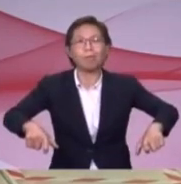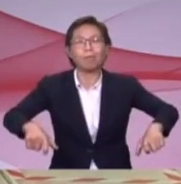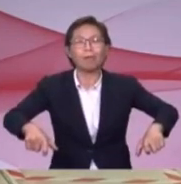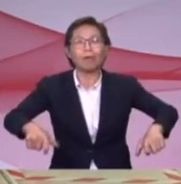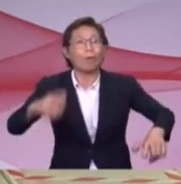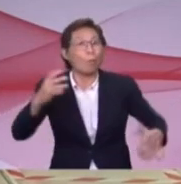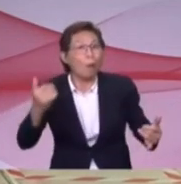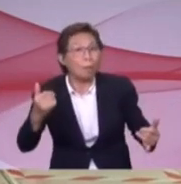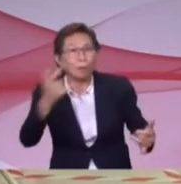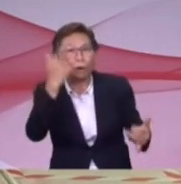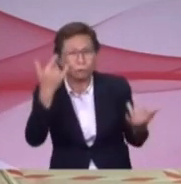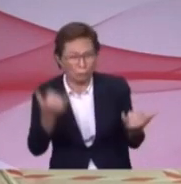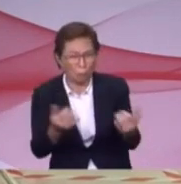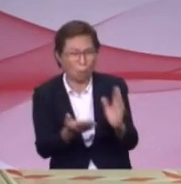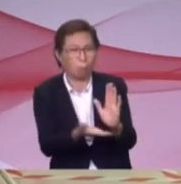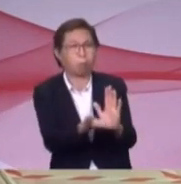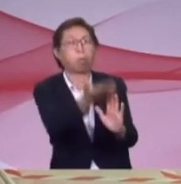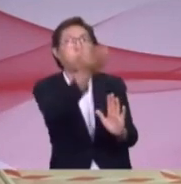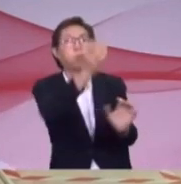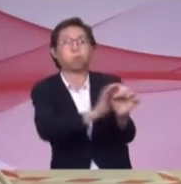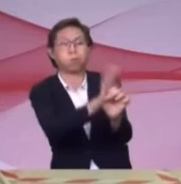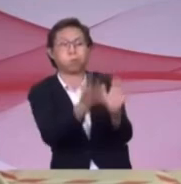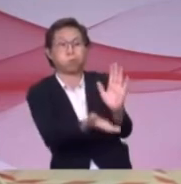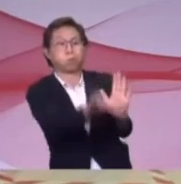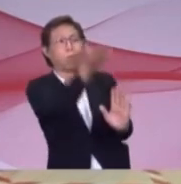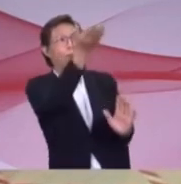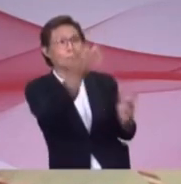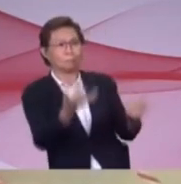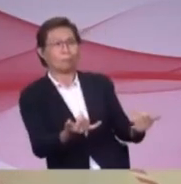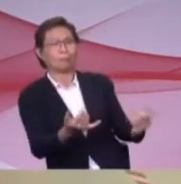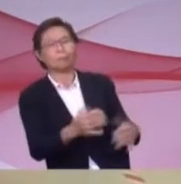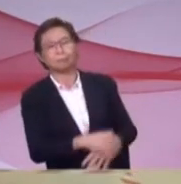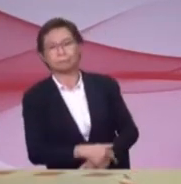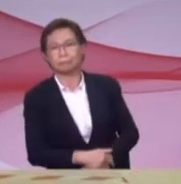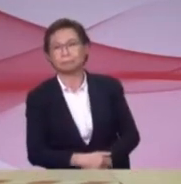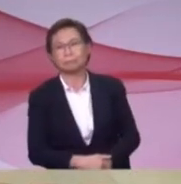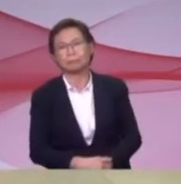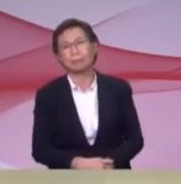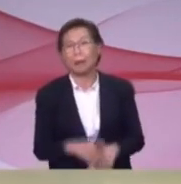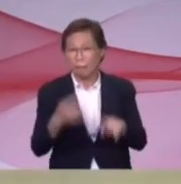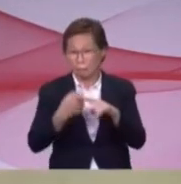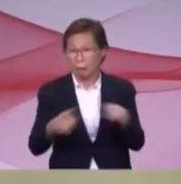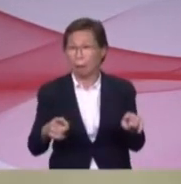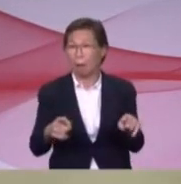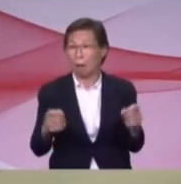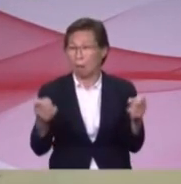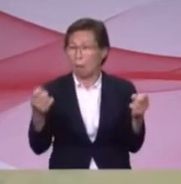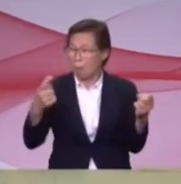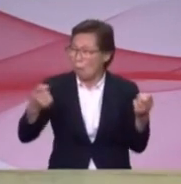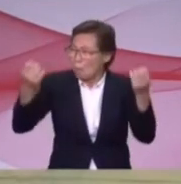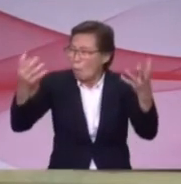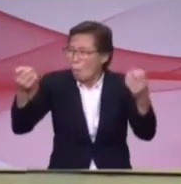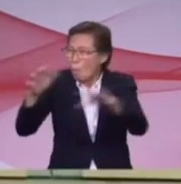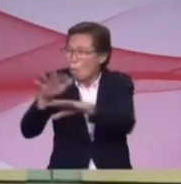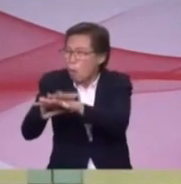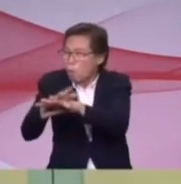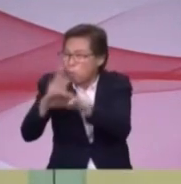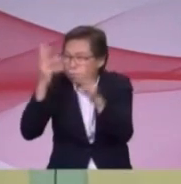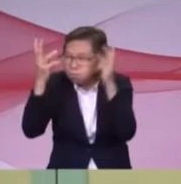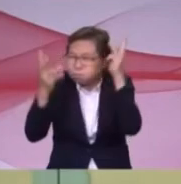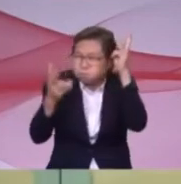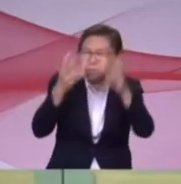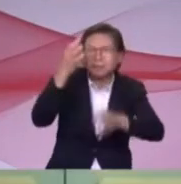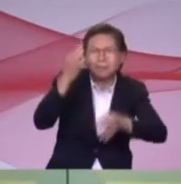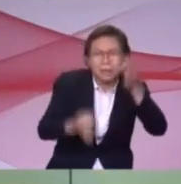kerana kes semakin meningkat. Namun, ramai juga yang khawatir sekiranya